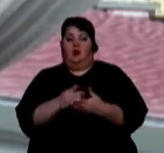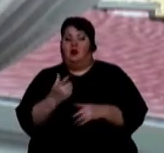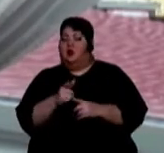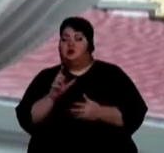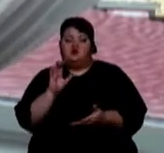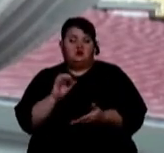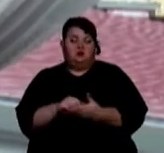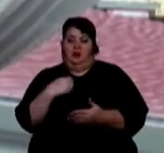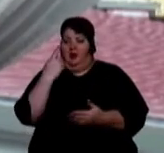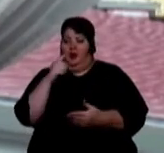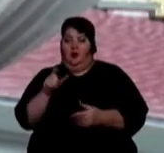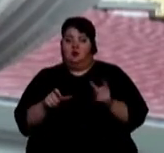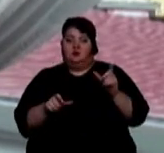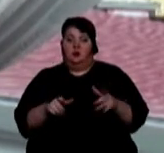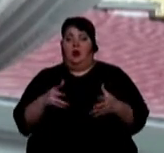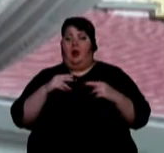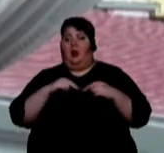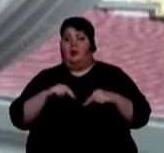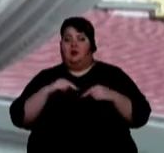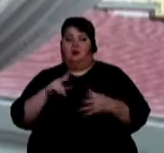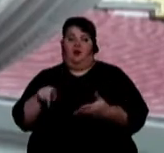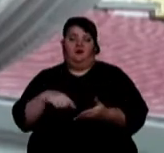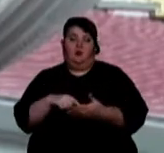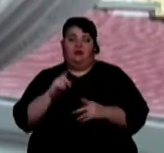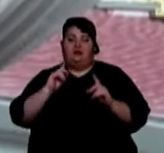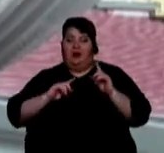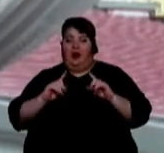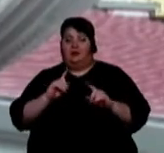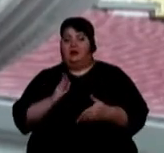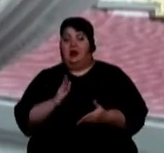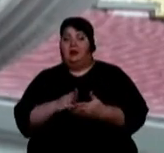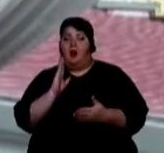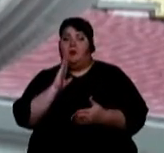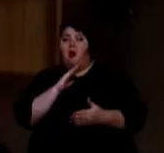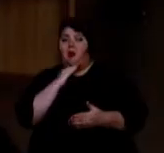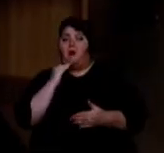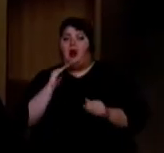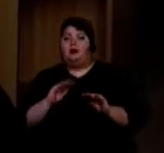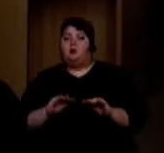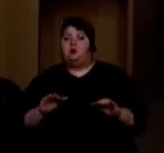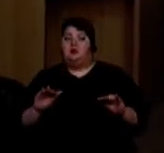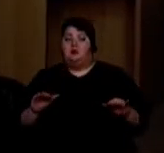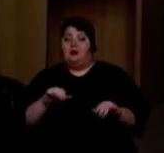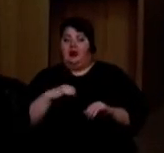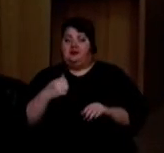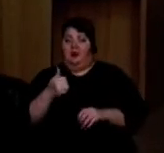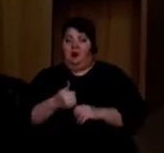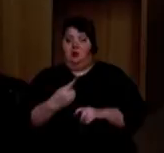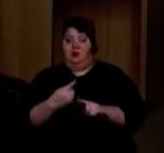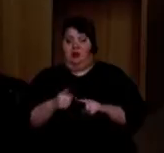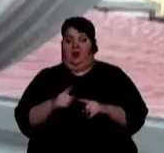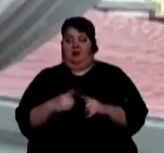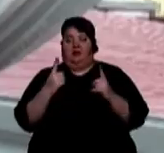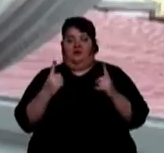зайняті особистості, які працюють в міськраді, є мама багатодітна. Саме головне – це